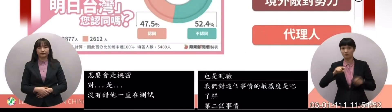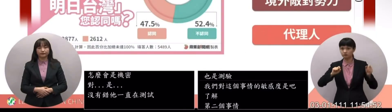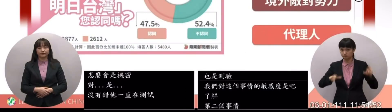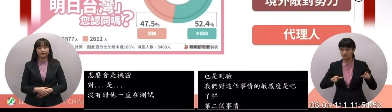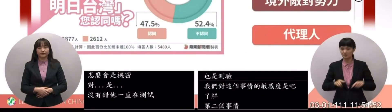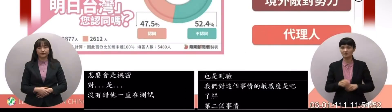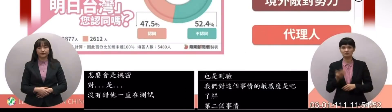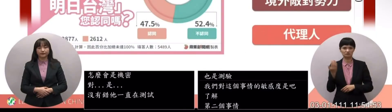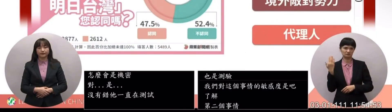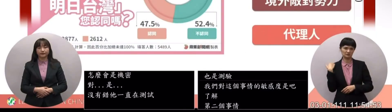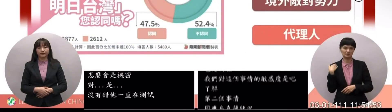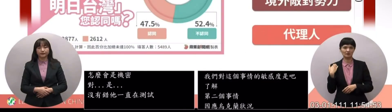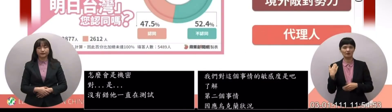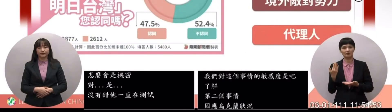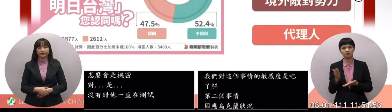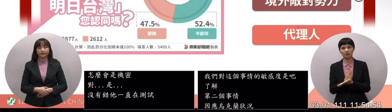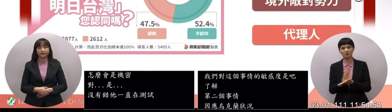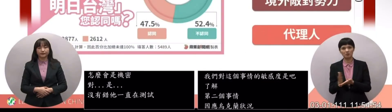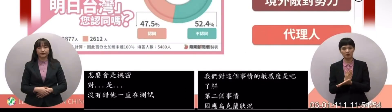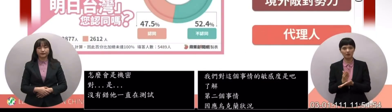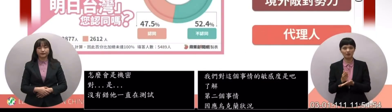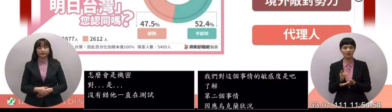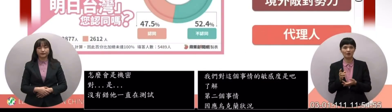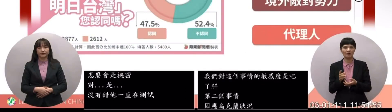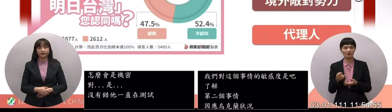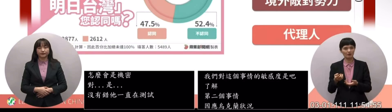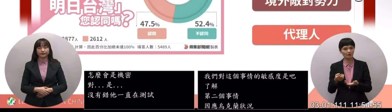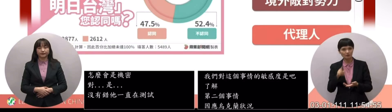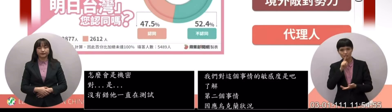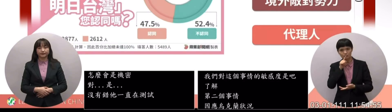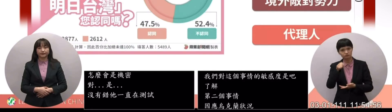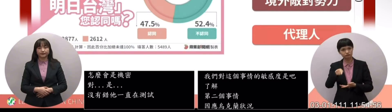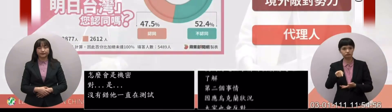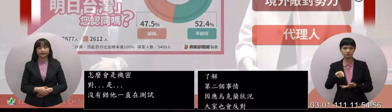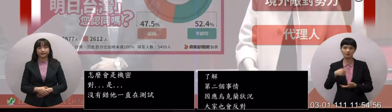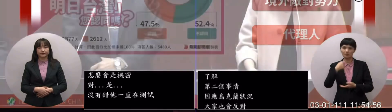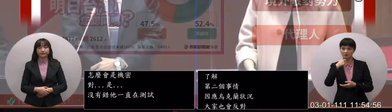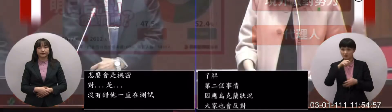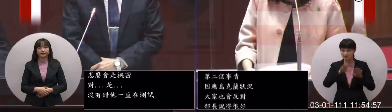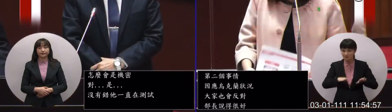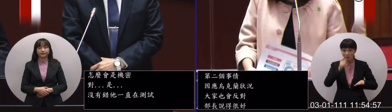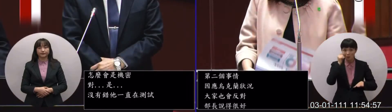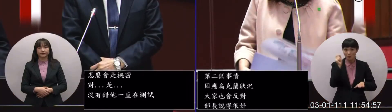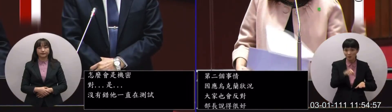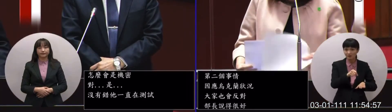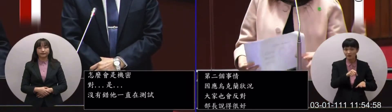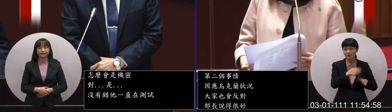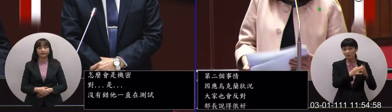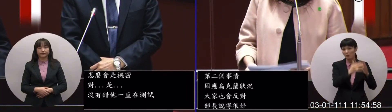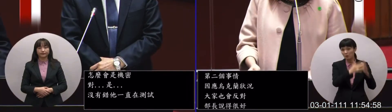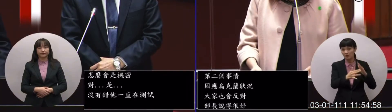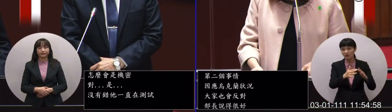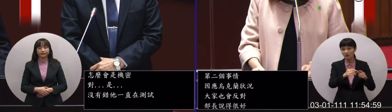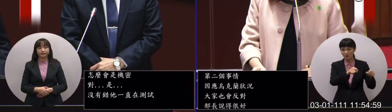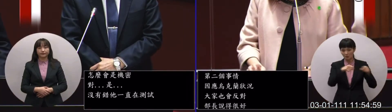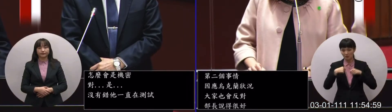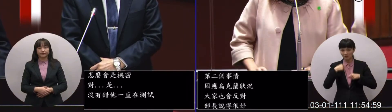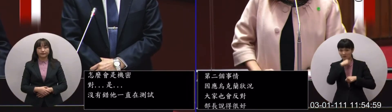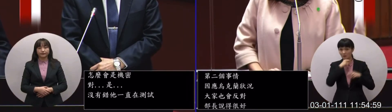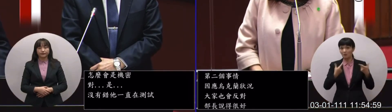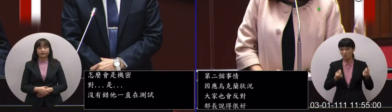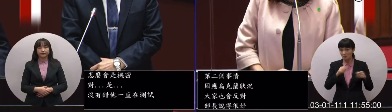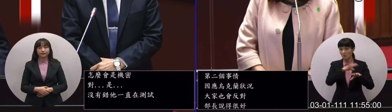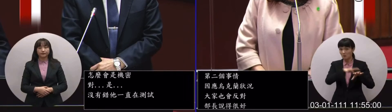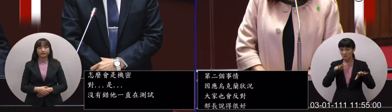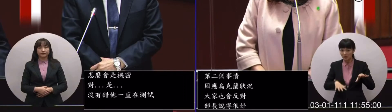样，台湾也会怎么样，我觉得你前几天的回答非常的优秀，我们要表示出我们防卫的这个态度。不过接下来还有第二个问题，